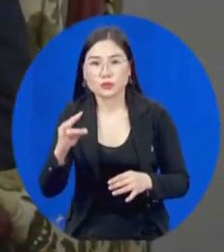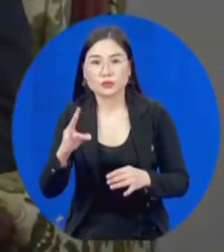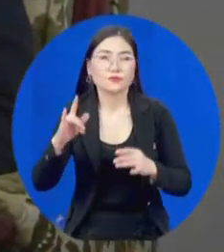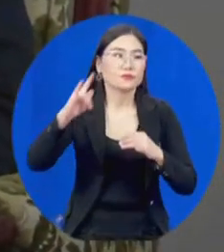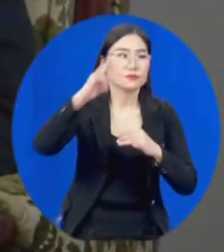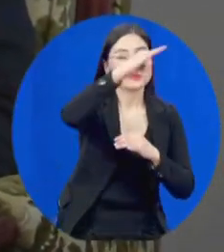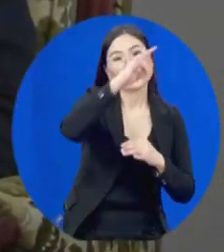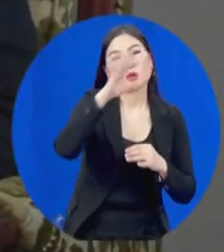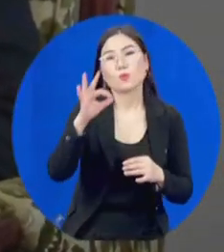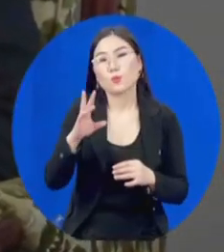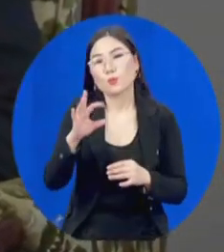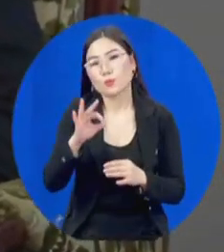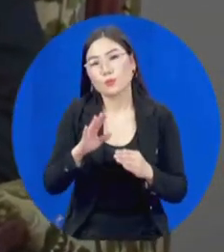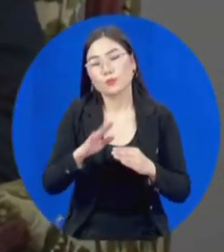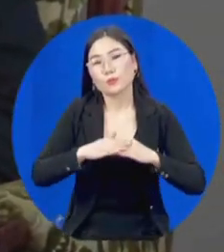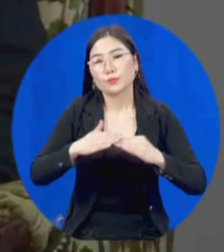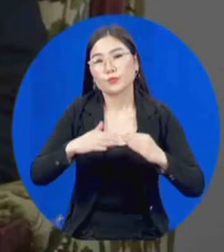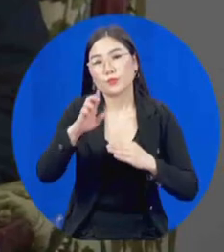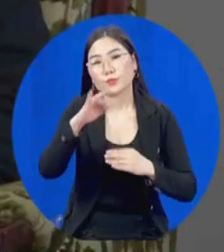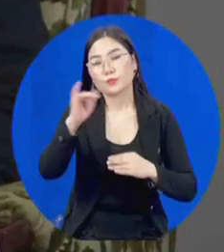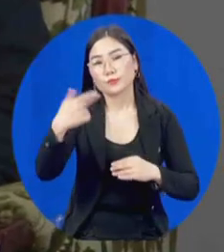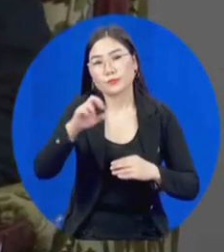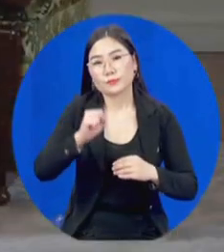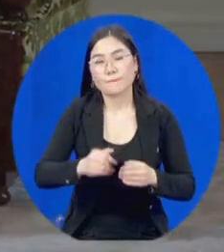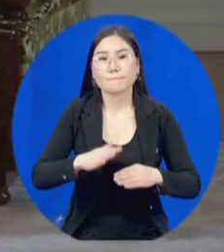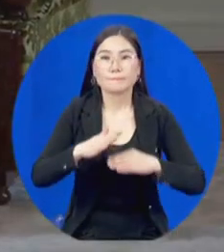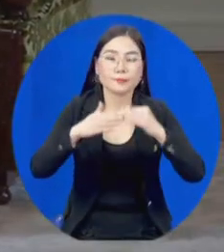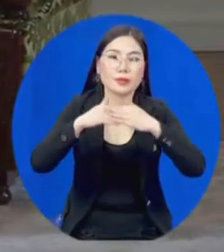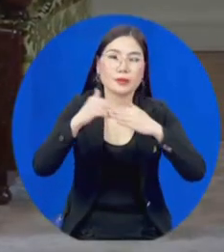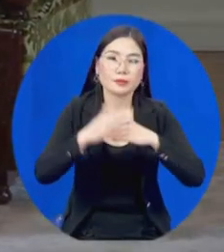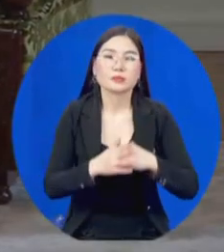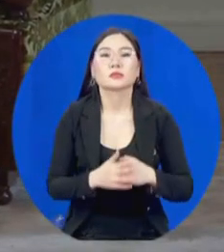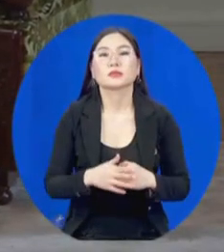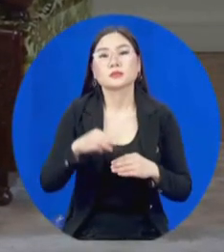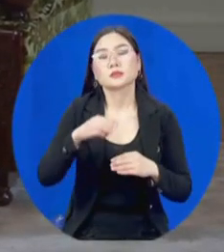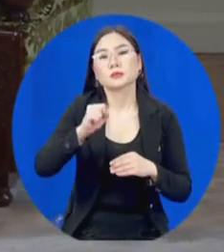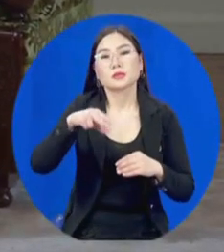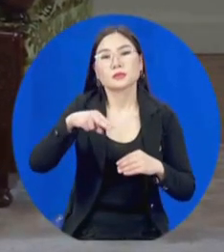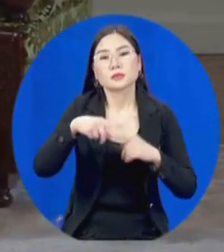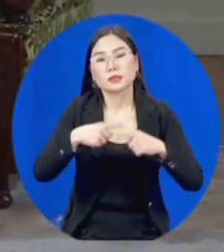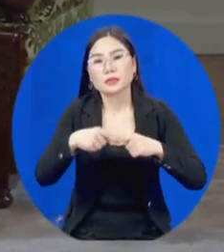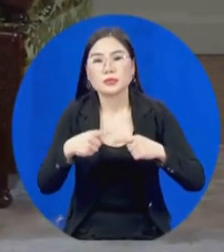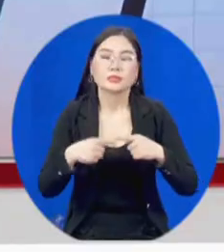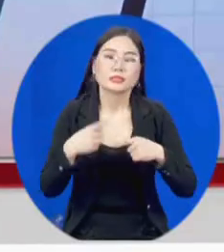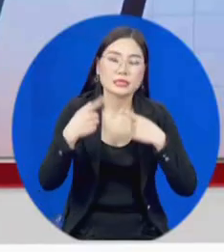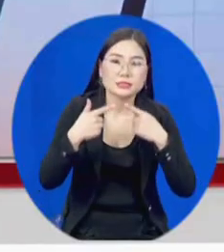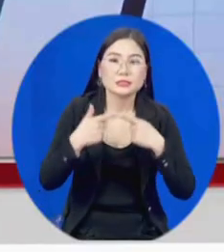оруулалтын чиглэлээр хамтран ажиллах болон харилцан сонирхсон бусад асуудлаар санал солилцоод байгаа юм.